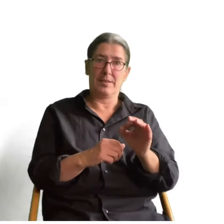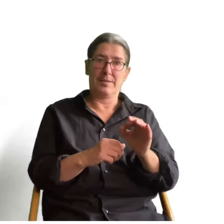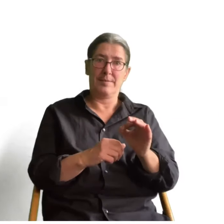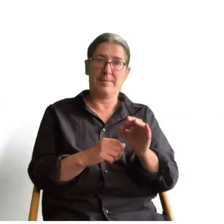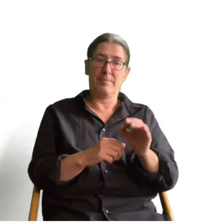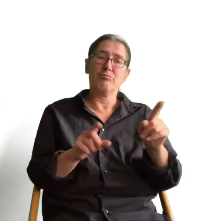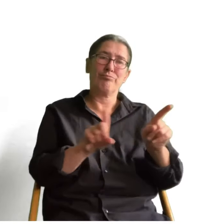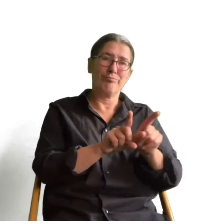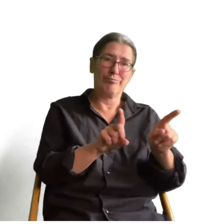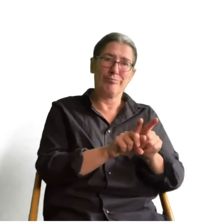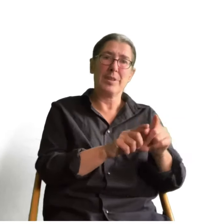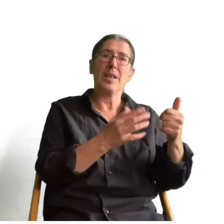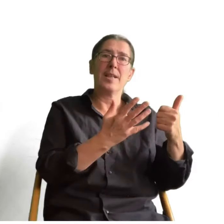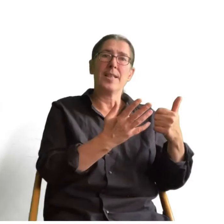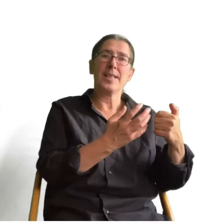60%